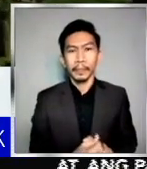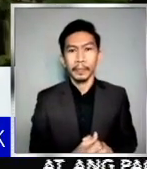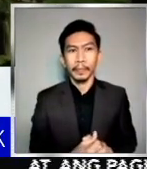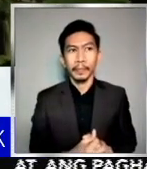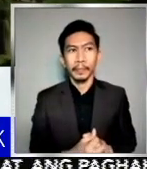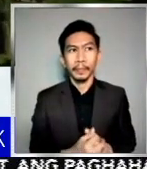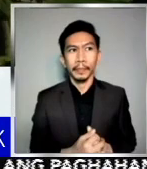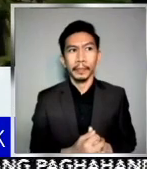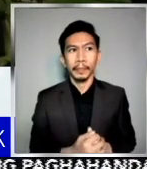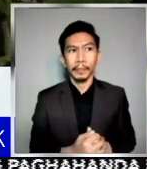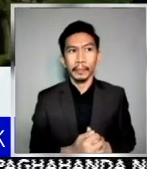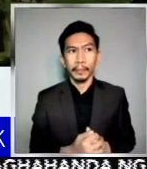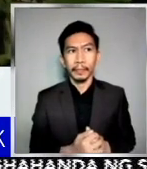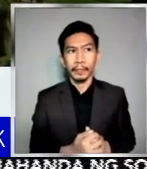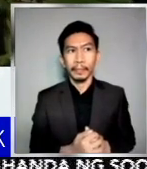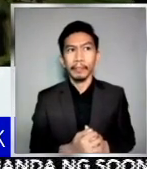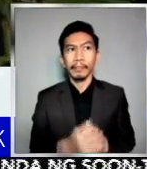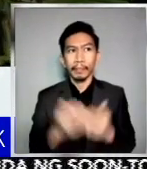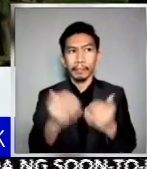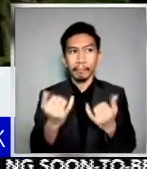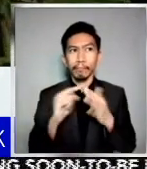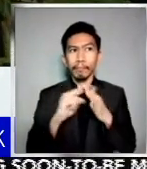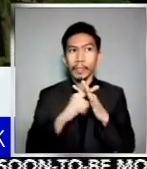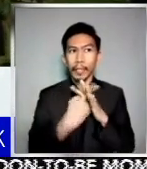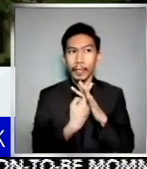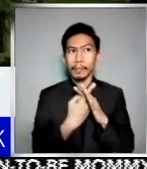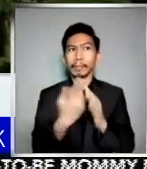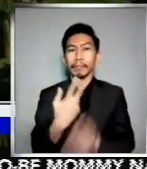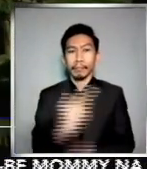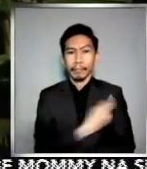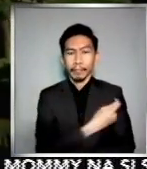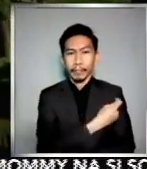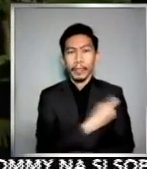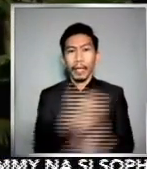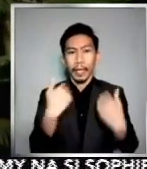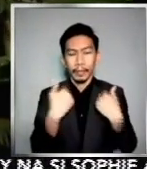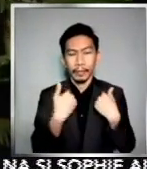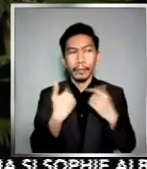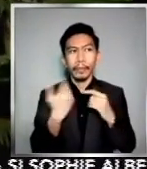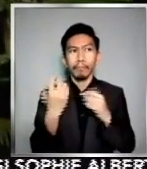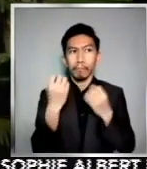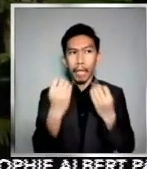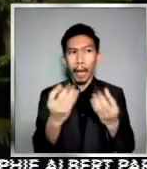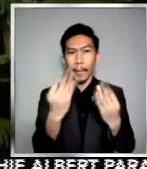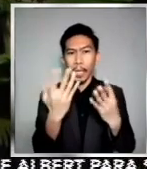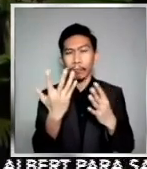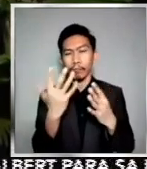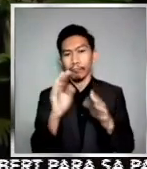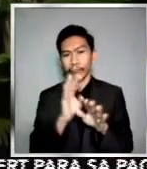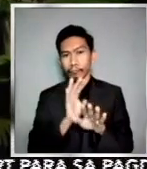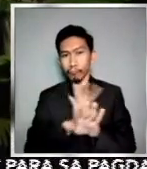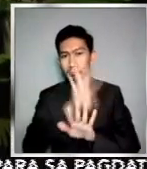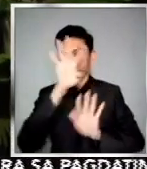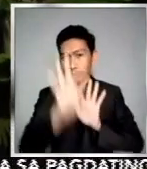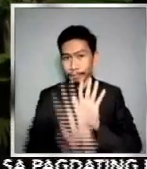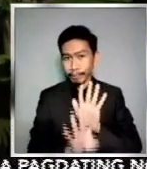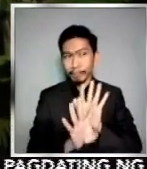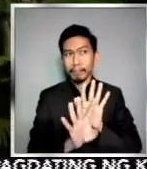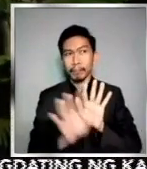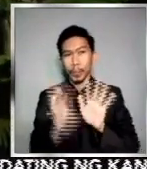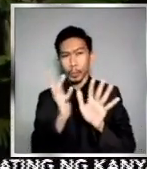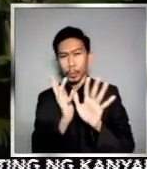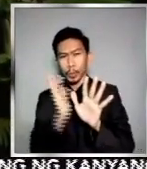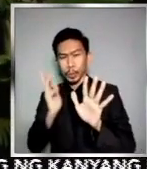Ivan, sa pagsisimula ng bakuna, inaasahang darami ang bilang ng mga medical frontliners dito sa Cebu na magpapabakuna gamit